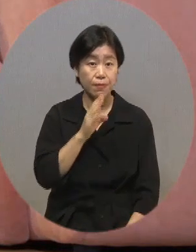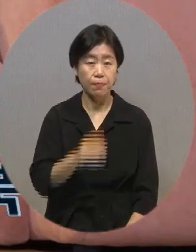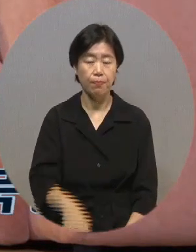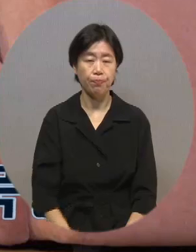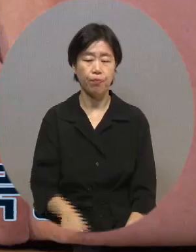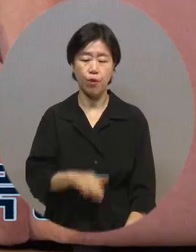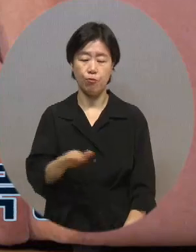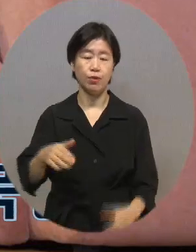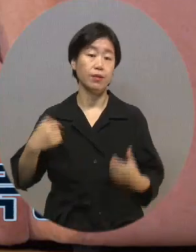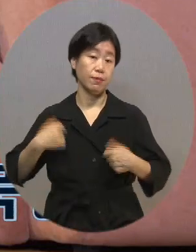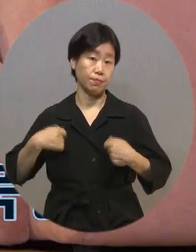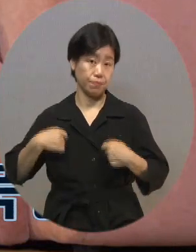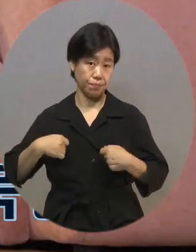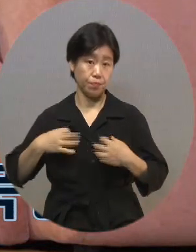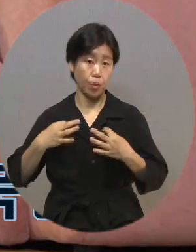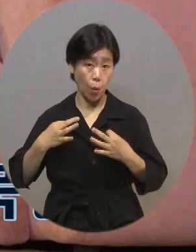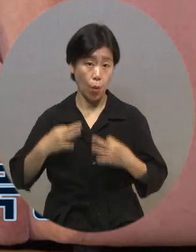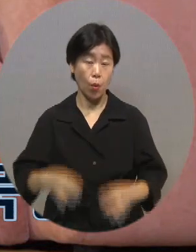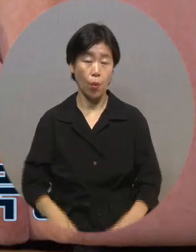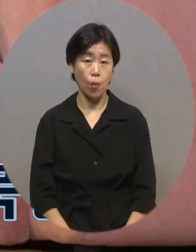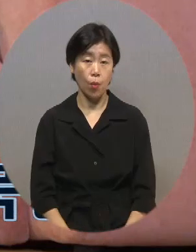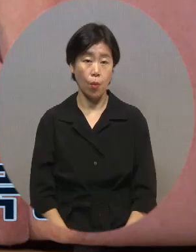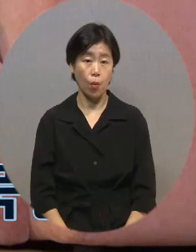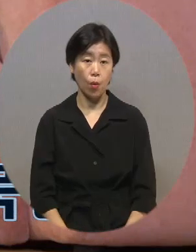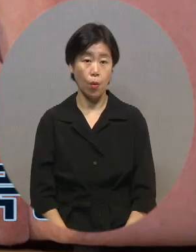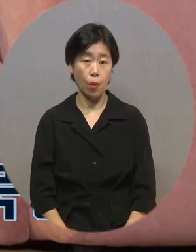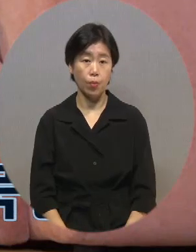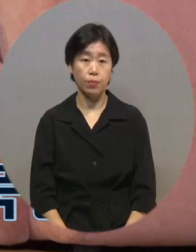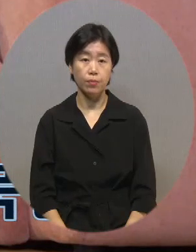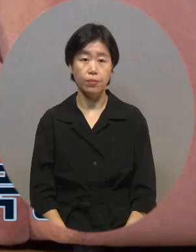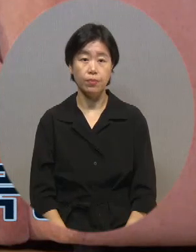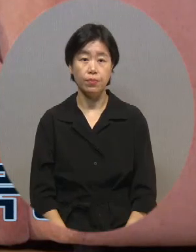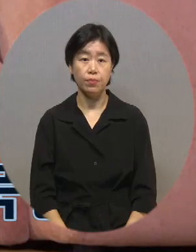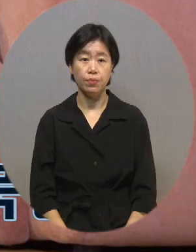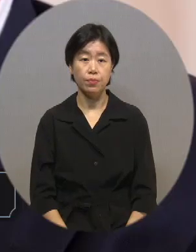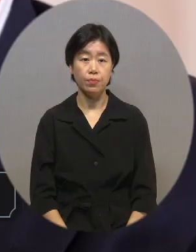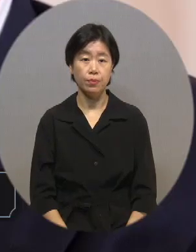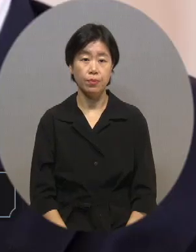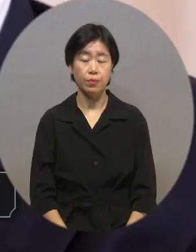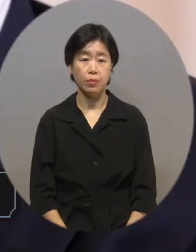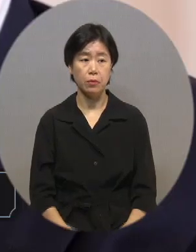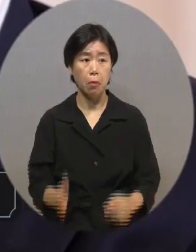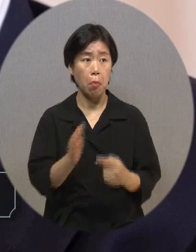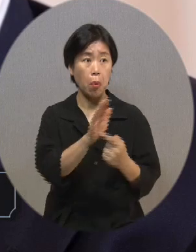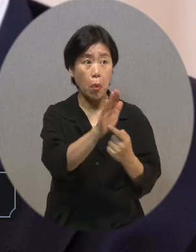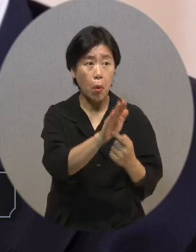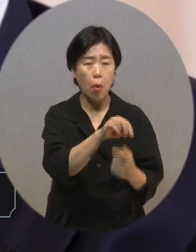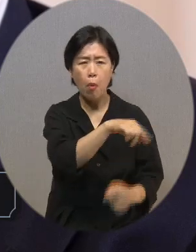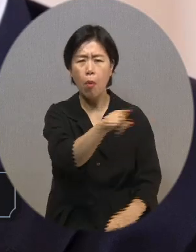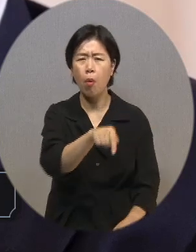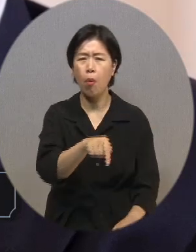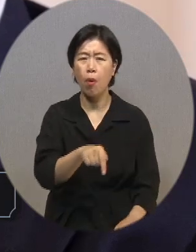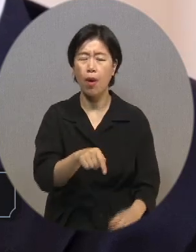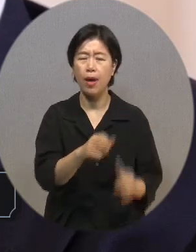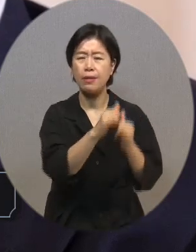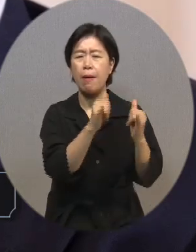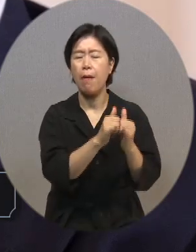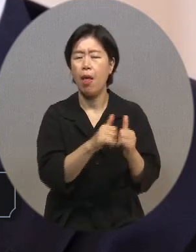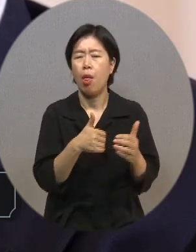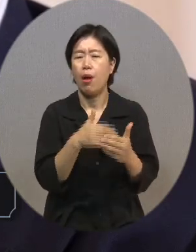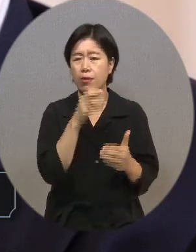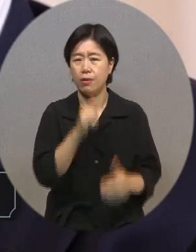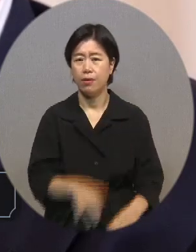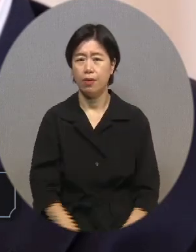옷 같은 것도 자기네 인민들한테 보여주기가 너무 겁이 나는데 한두 번은 뭐 오물을 더 보내고 뭐